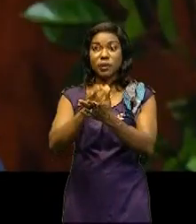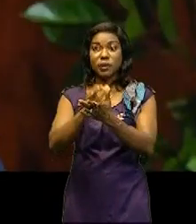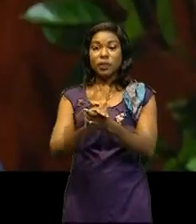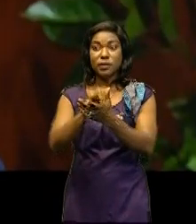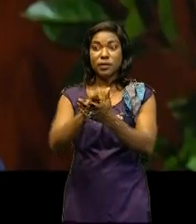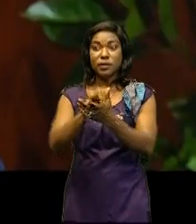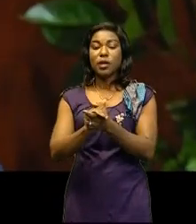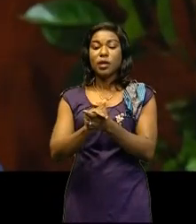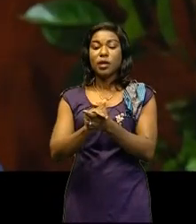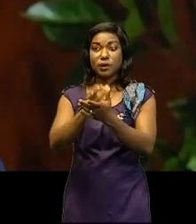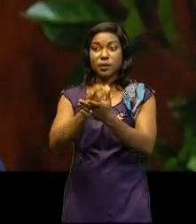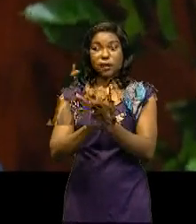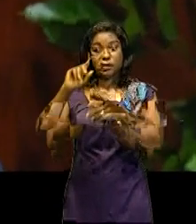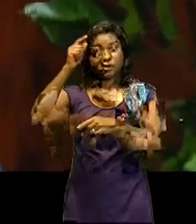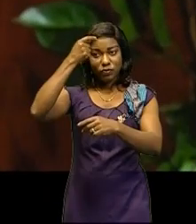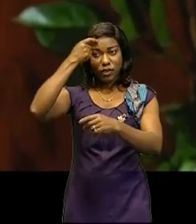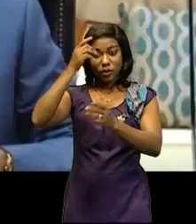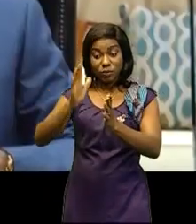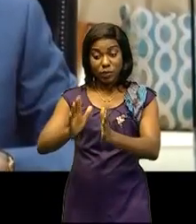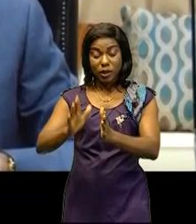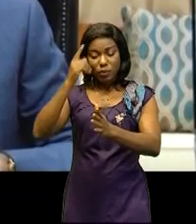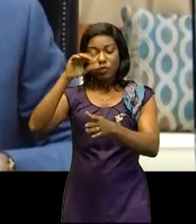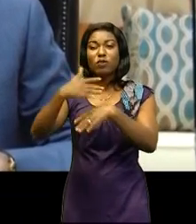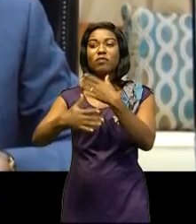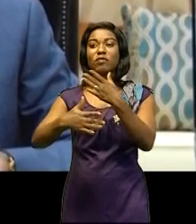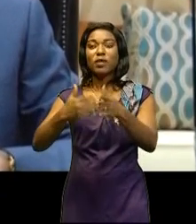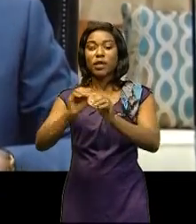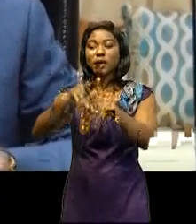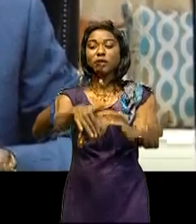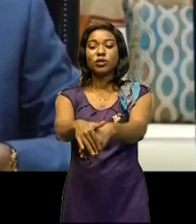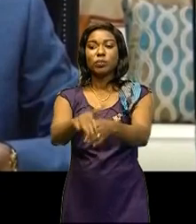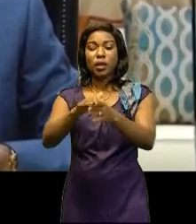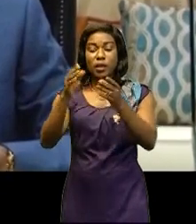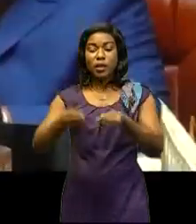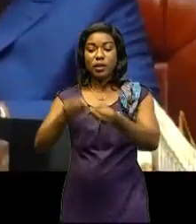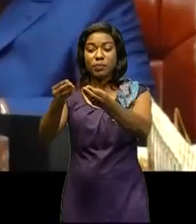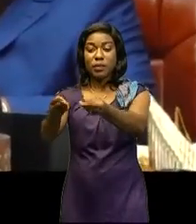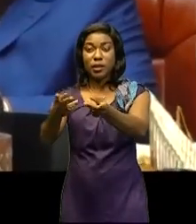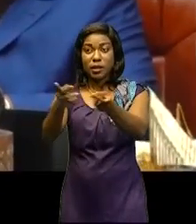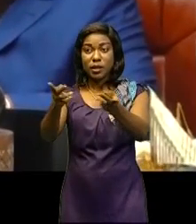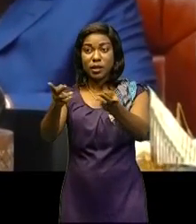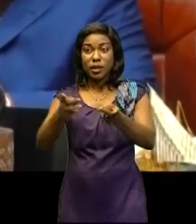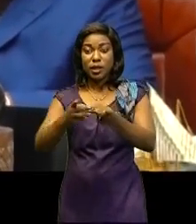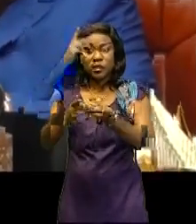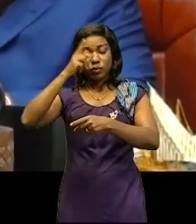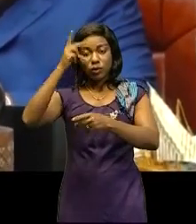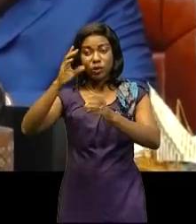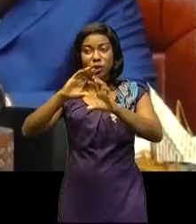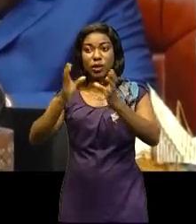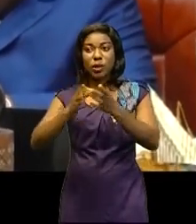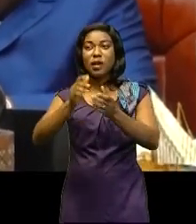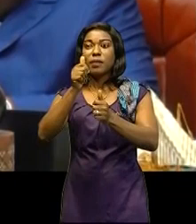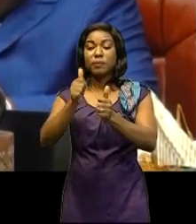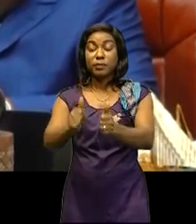le gouvernement à concrétiser son engagement de mettre en œuvre de politiques macroéconomiques